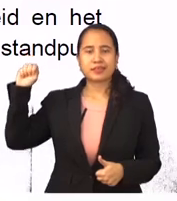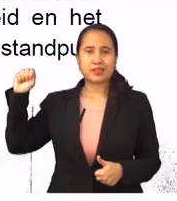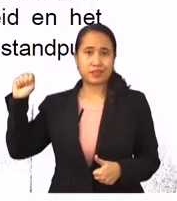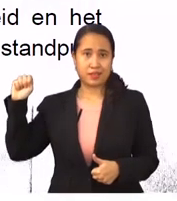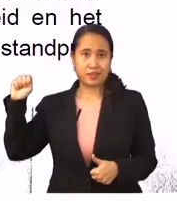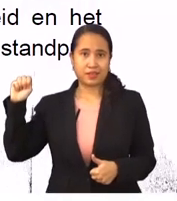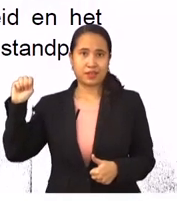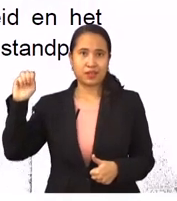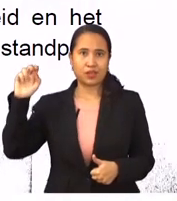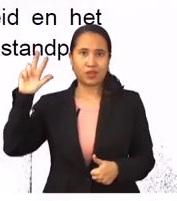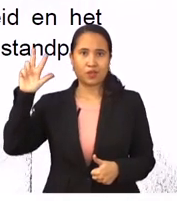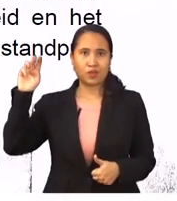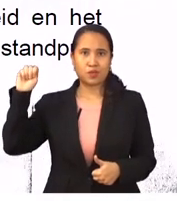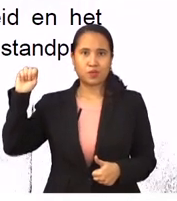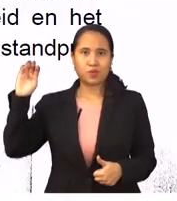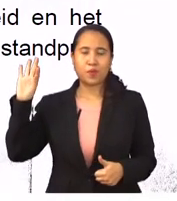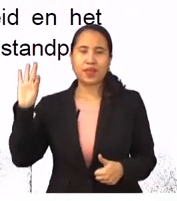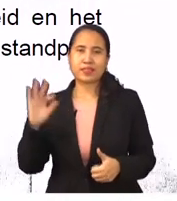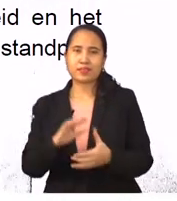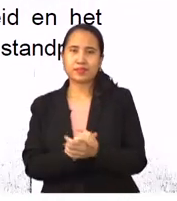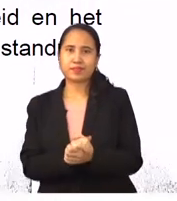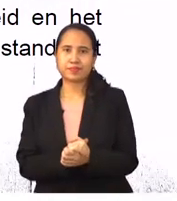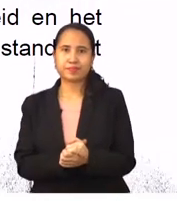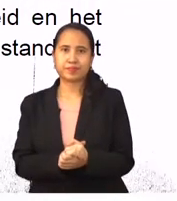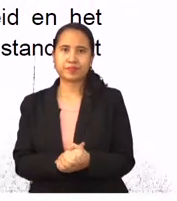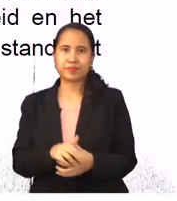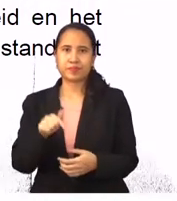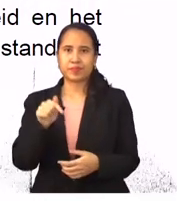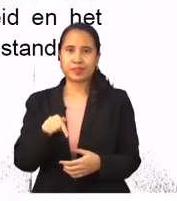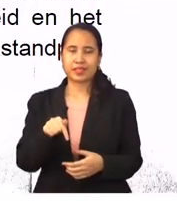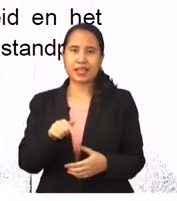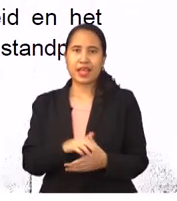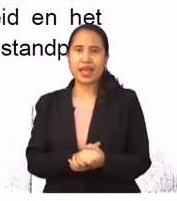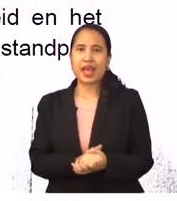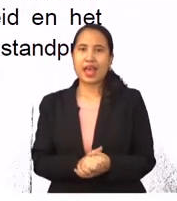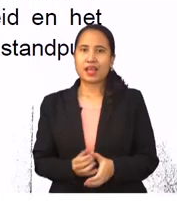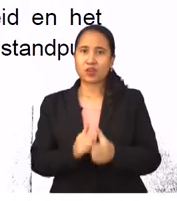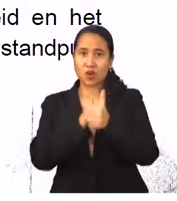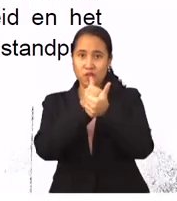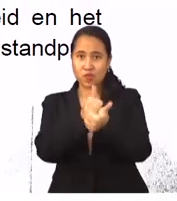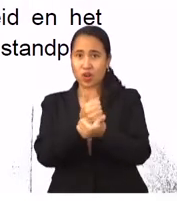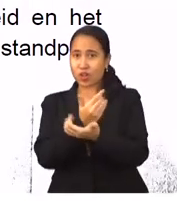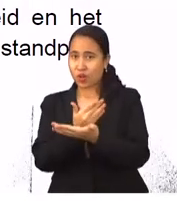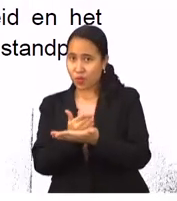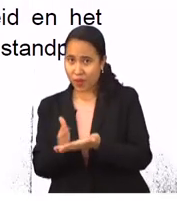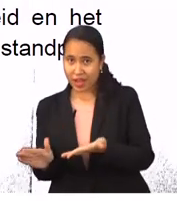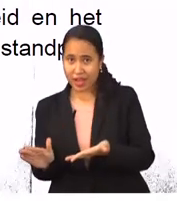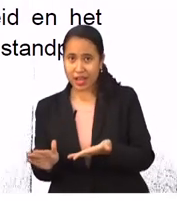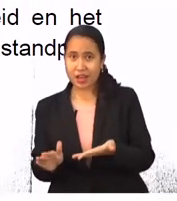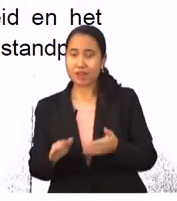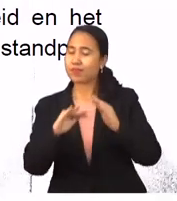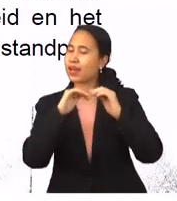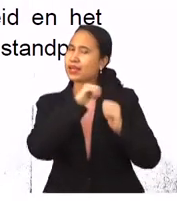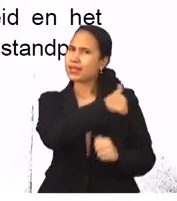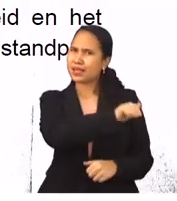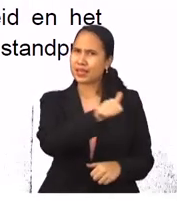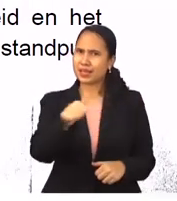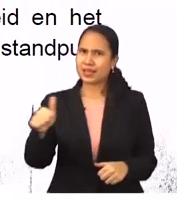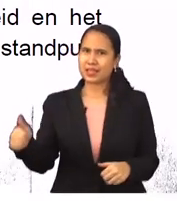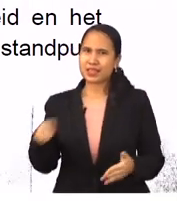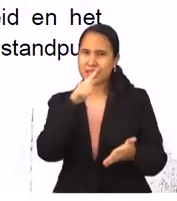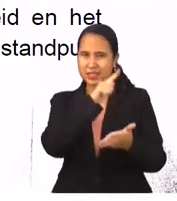measure whose primary function is to remove the prospect and consequences of criminal liability for